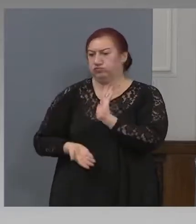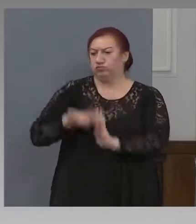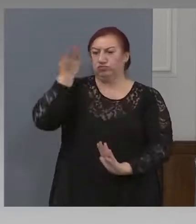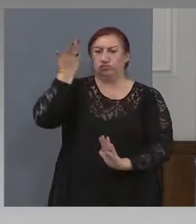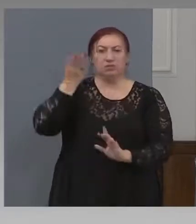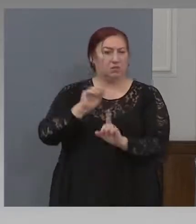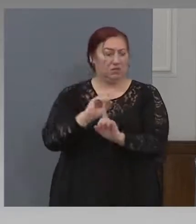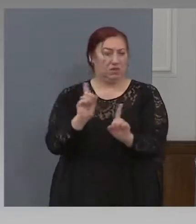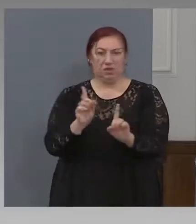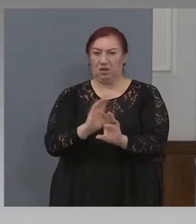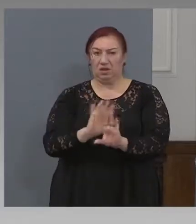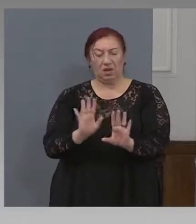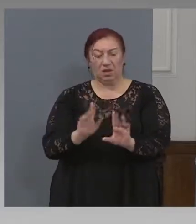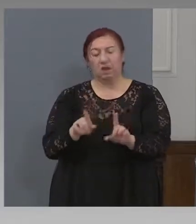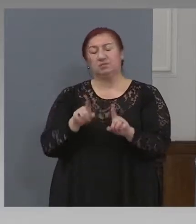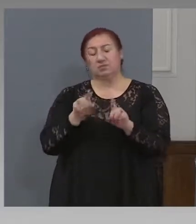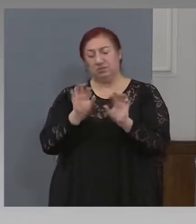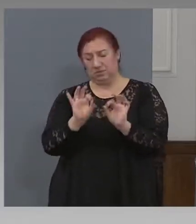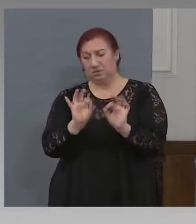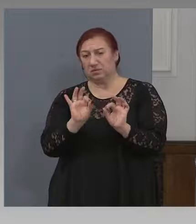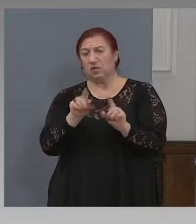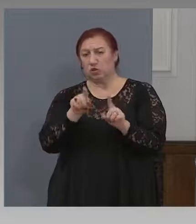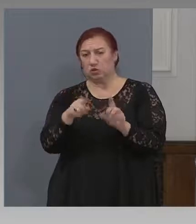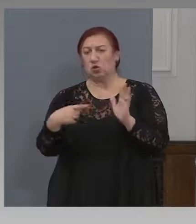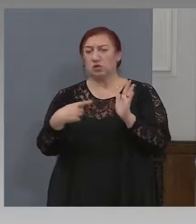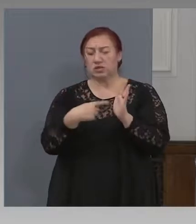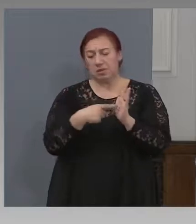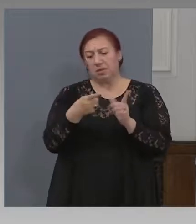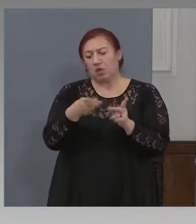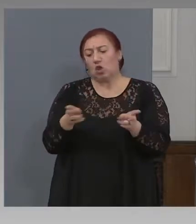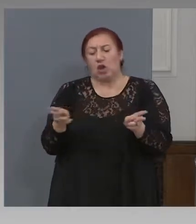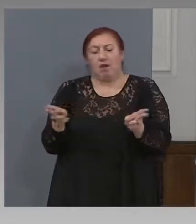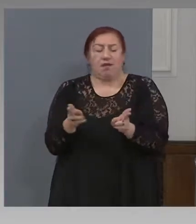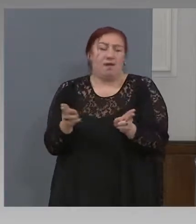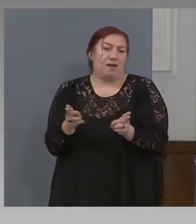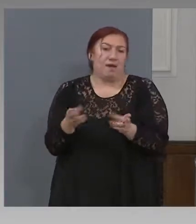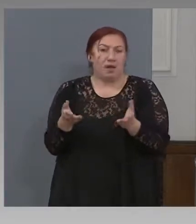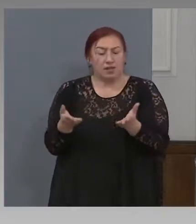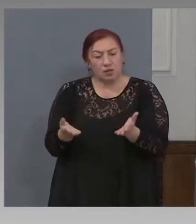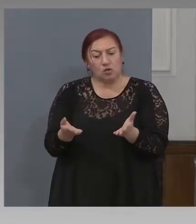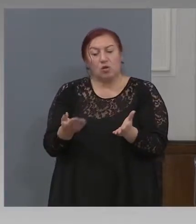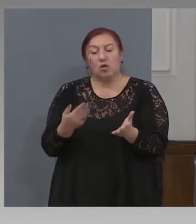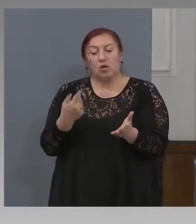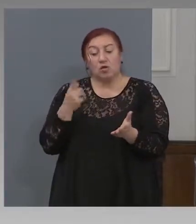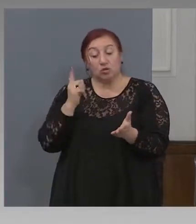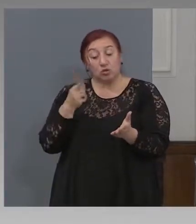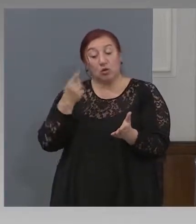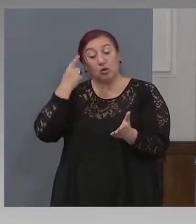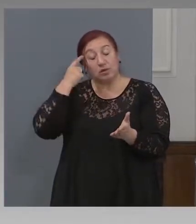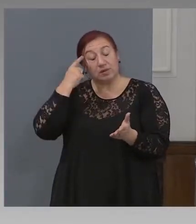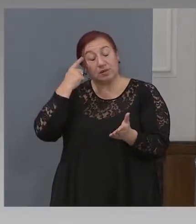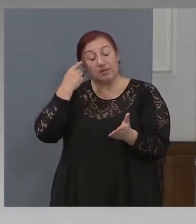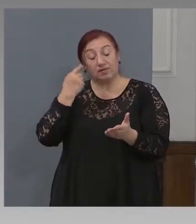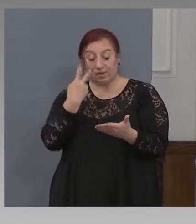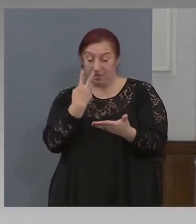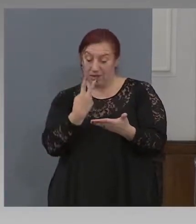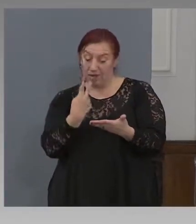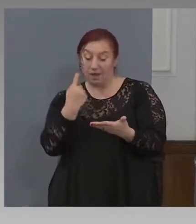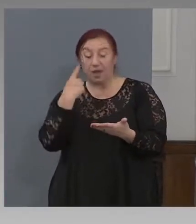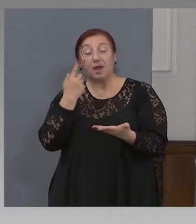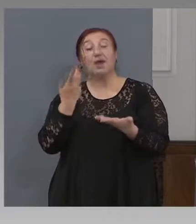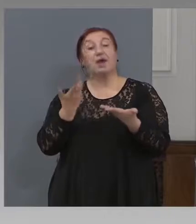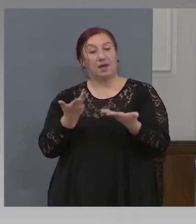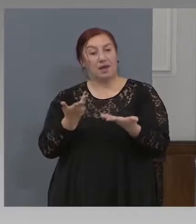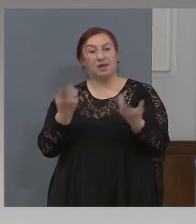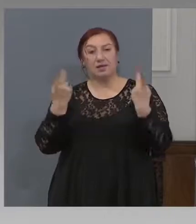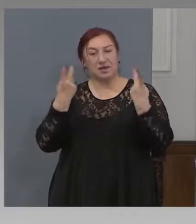Тъй, че този пример, той е съвсем краткосрочен, но и общо трябва да се отчита, че именно защото на